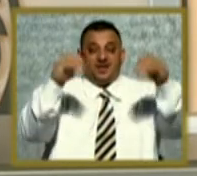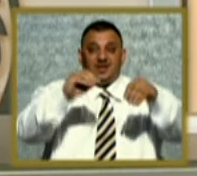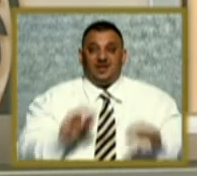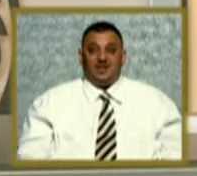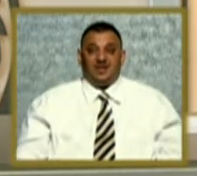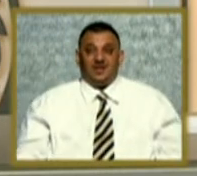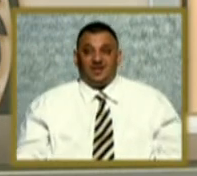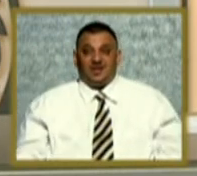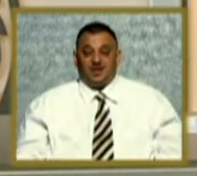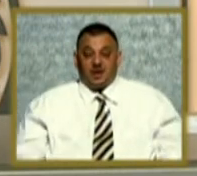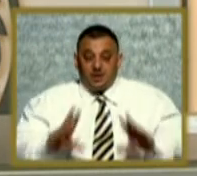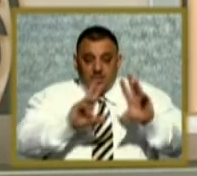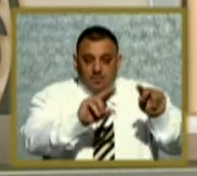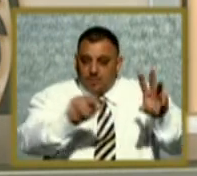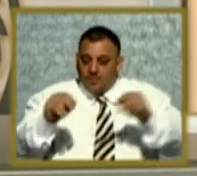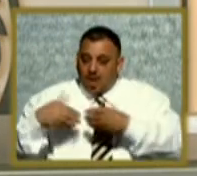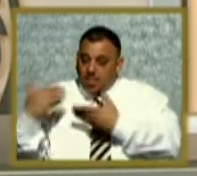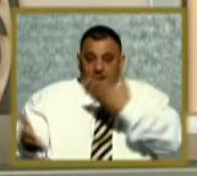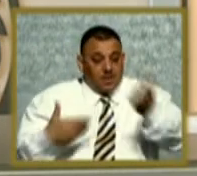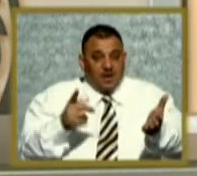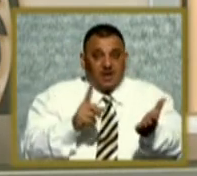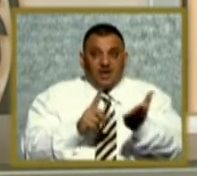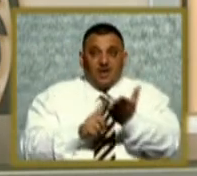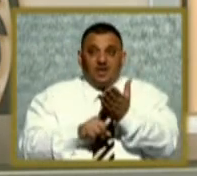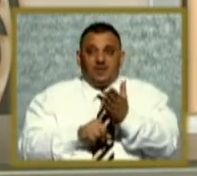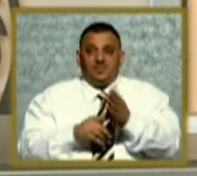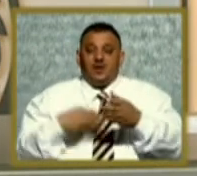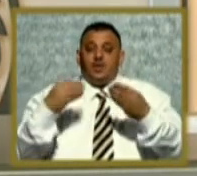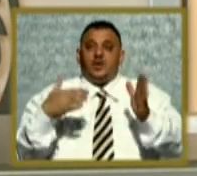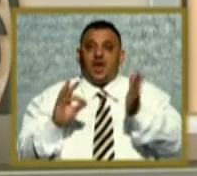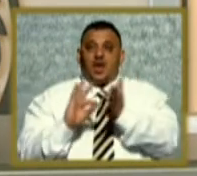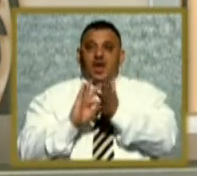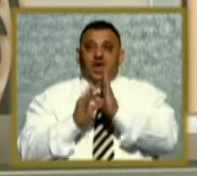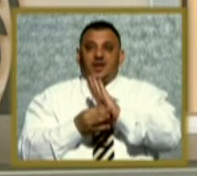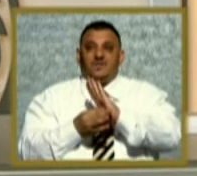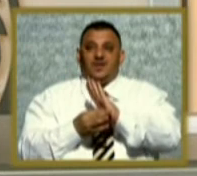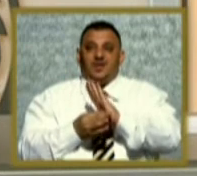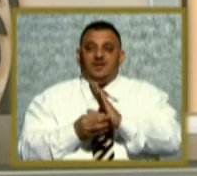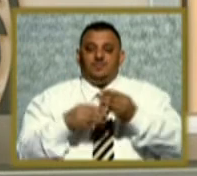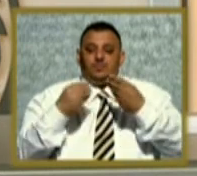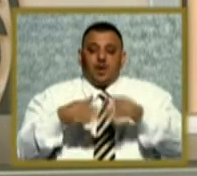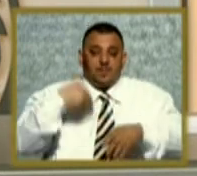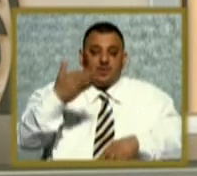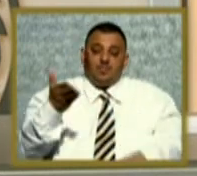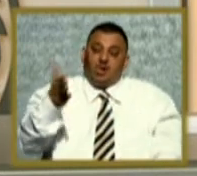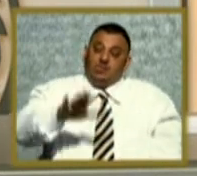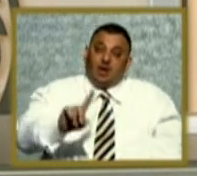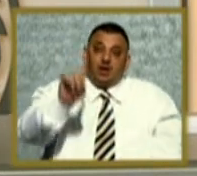إما أن يعطي الجميع وإما أن لا يعطي أحد، وتكون هذه تركة بعد طولة